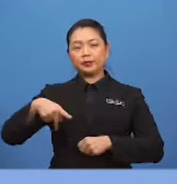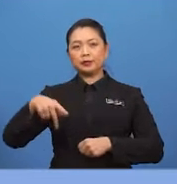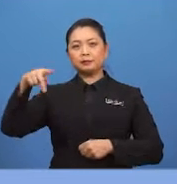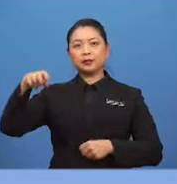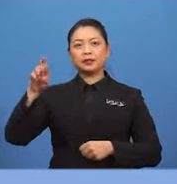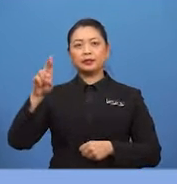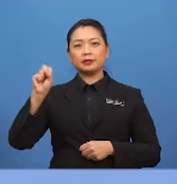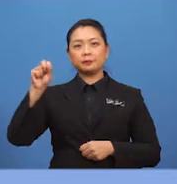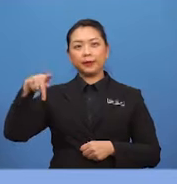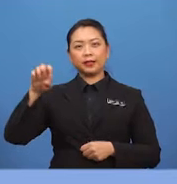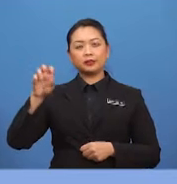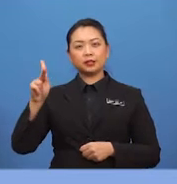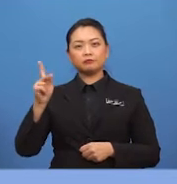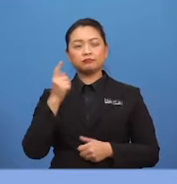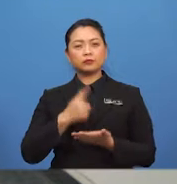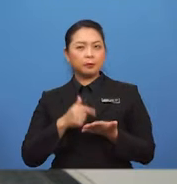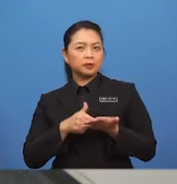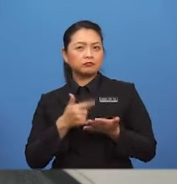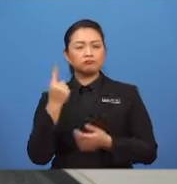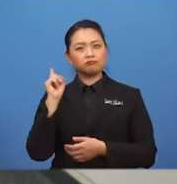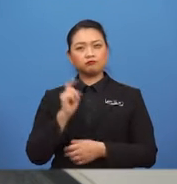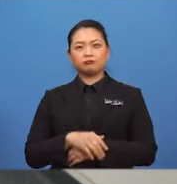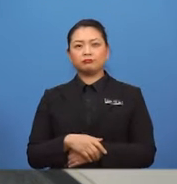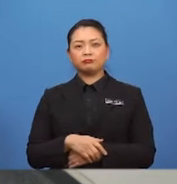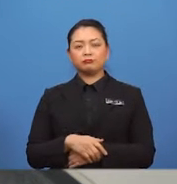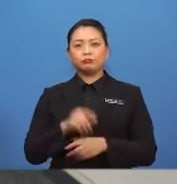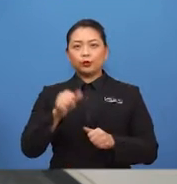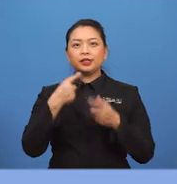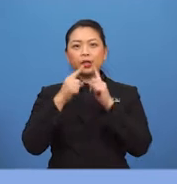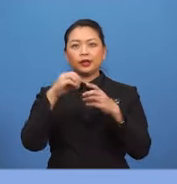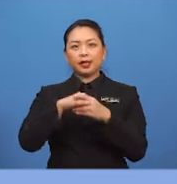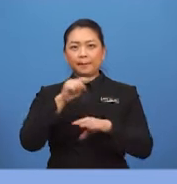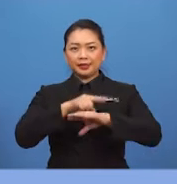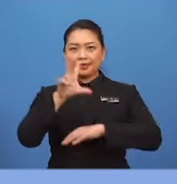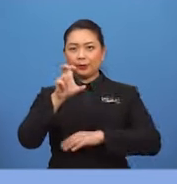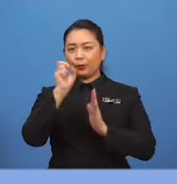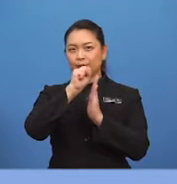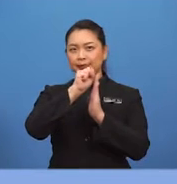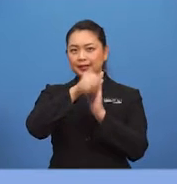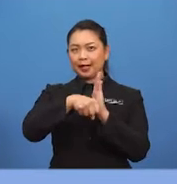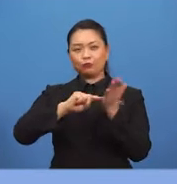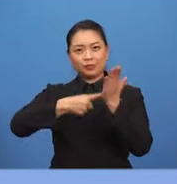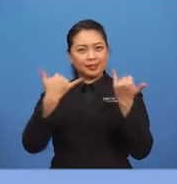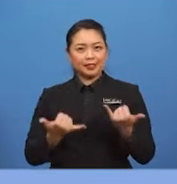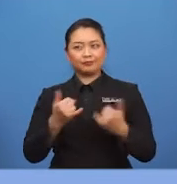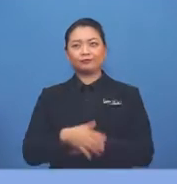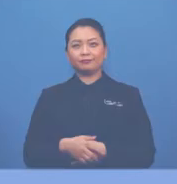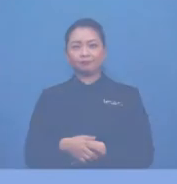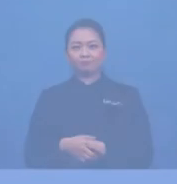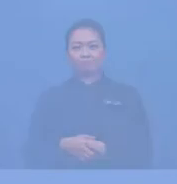kegunaan polimer perspek? Murid boleh menjawab dalam masa 30 saat bermula